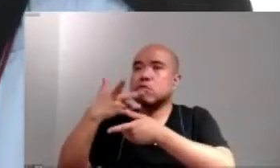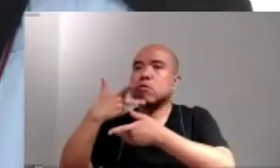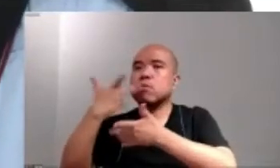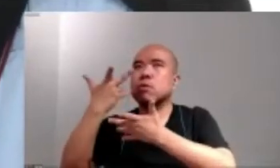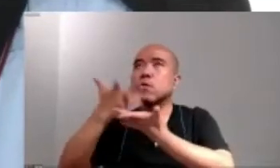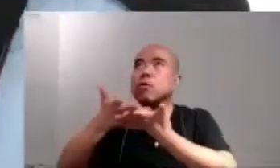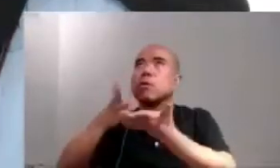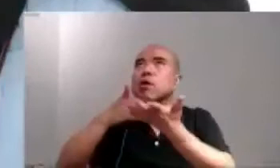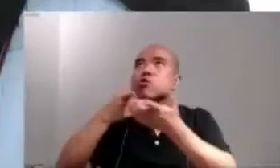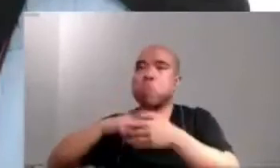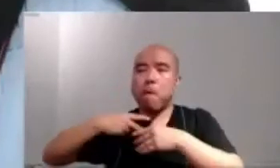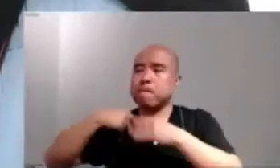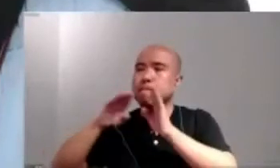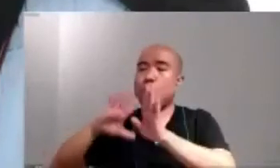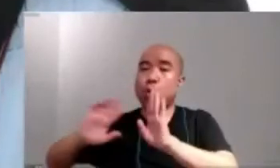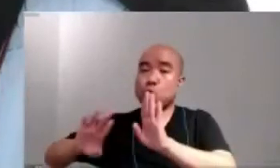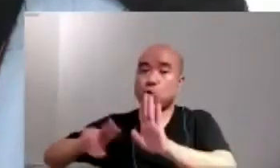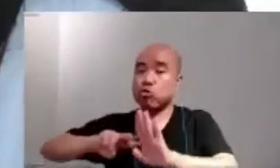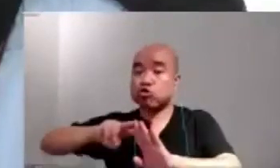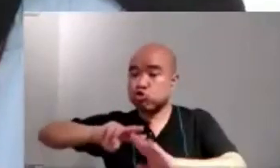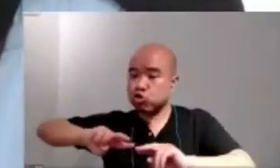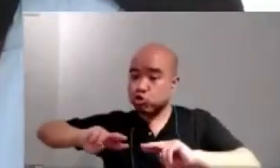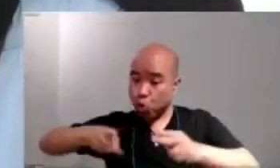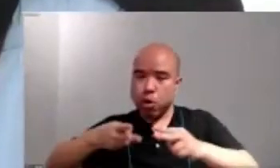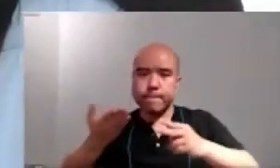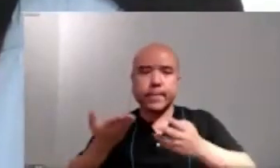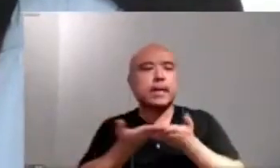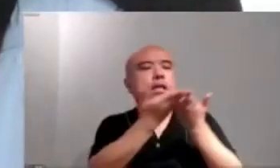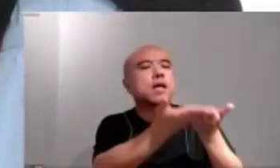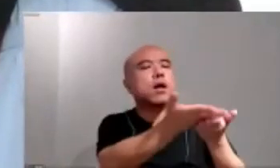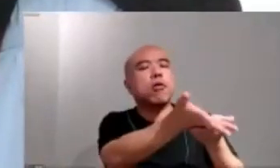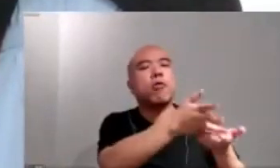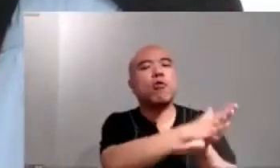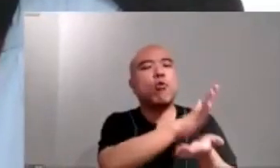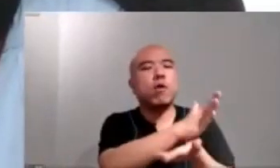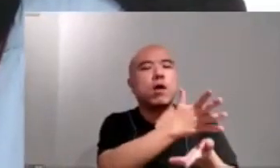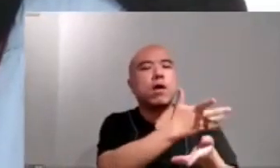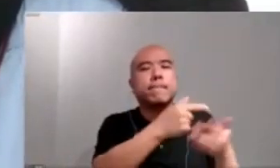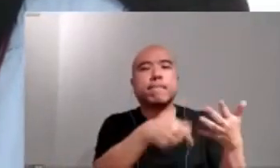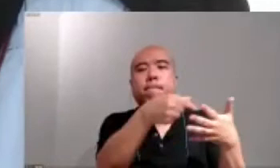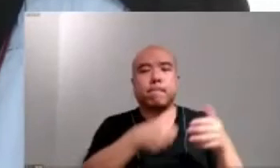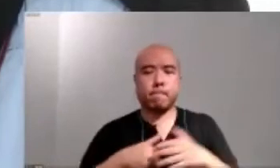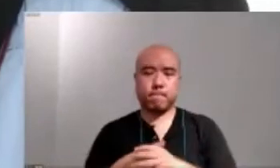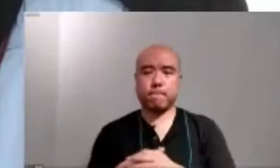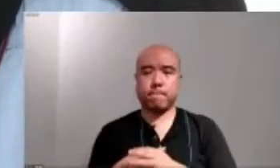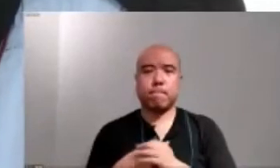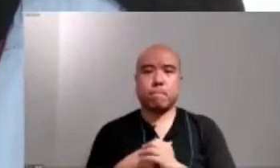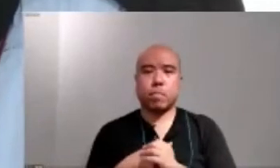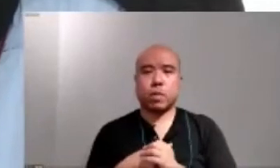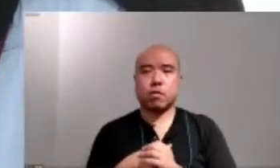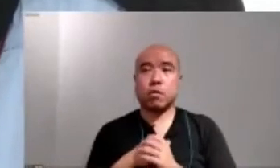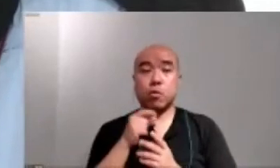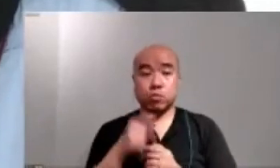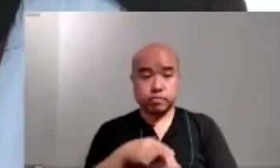加油站去帶給顧客一個更加好的服務體驗。而在最後，我們也會嘗試去跟區議員進行合